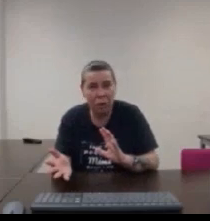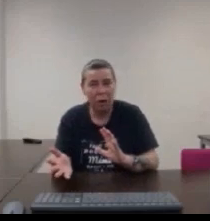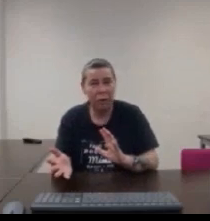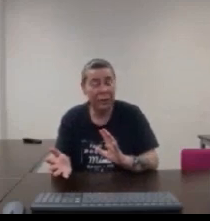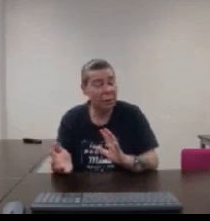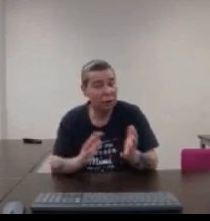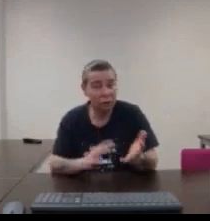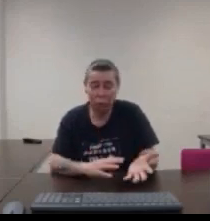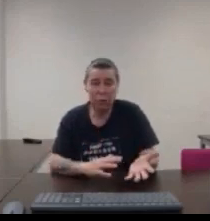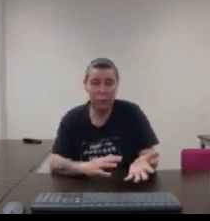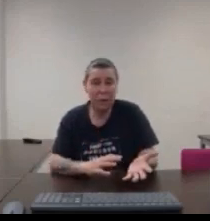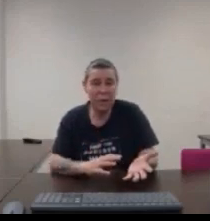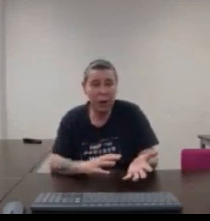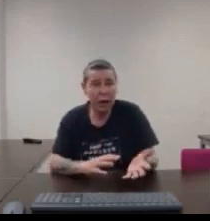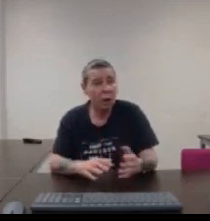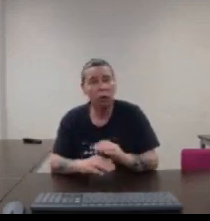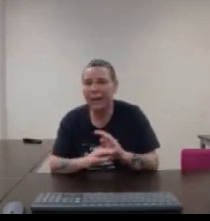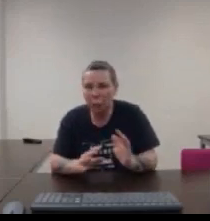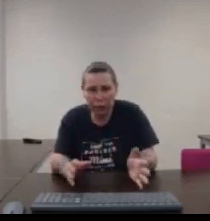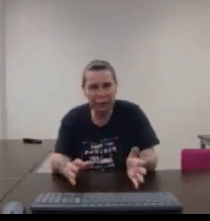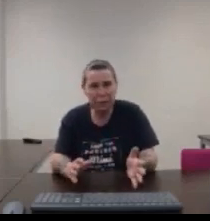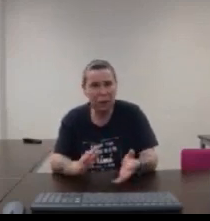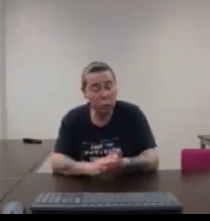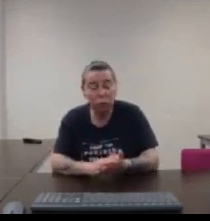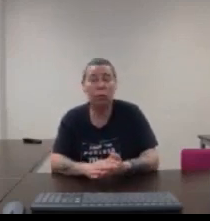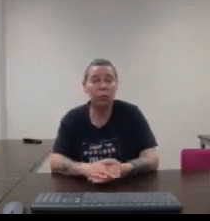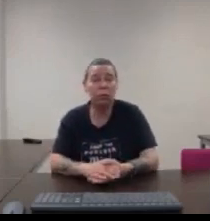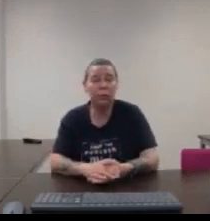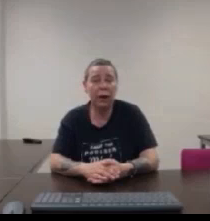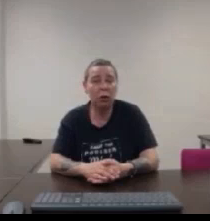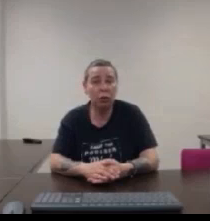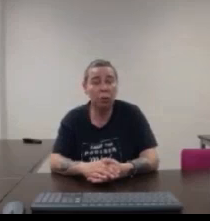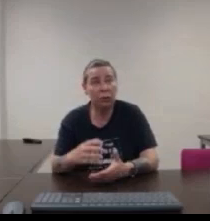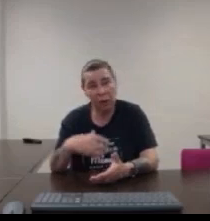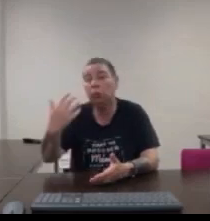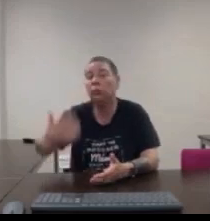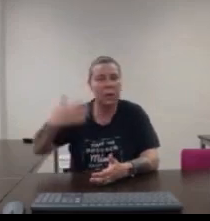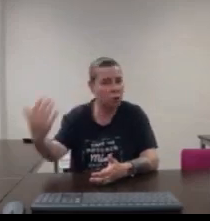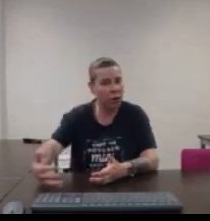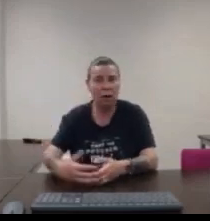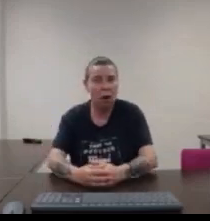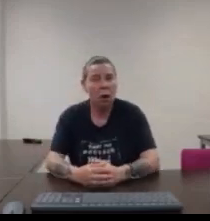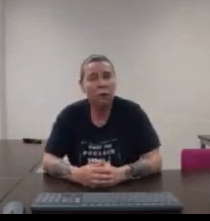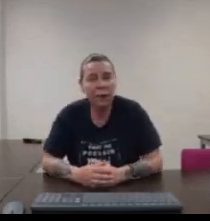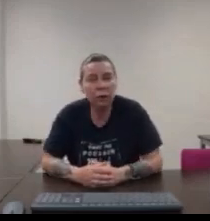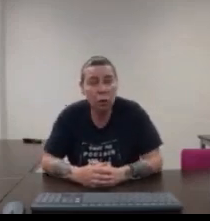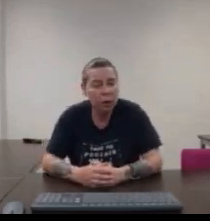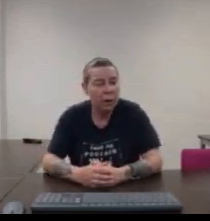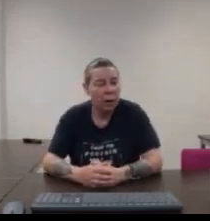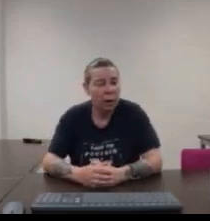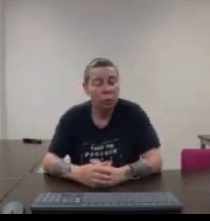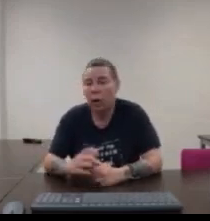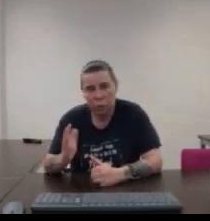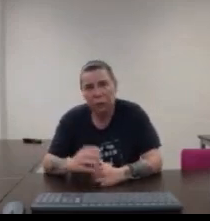choses qui étaient bien que sur les choses à améliorer. Donc vraiment, n'hésitez pas, on compte sur vous pour nous faire un retour, pour vraiment nous améliorer au fil de